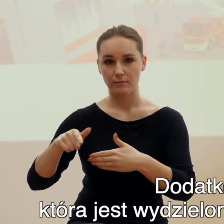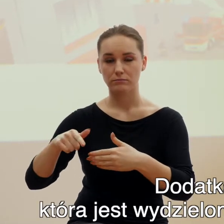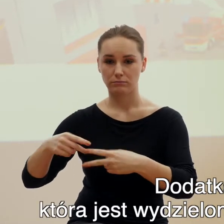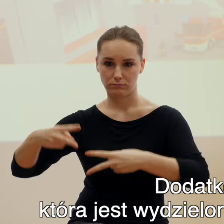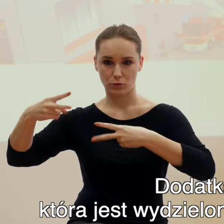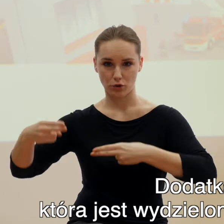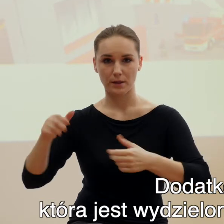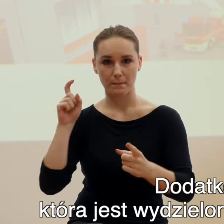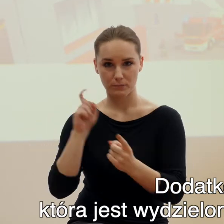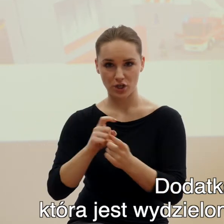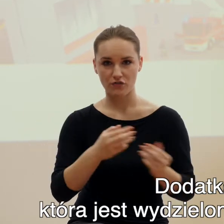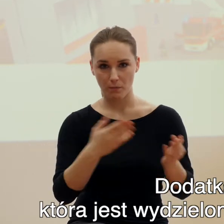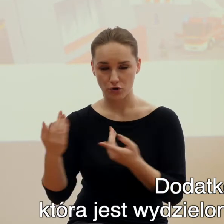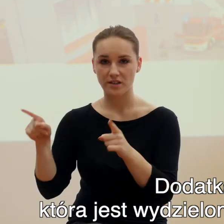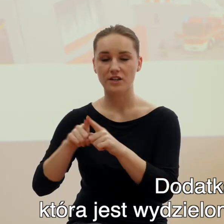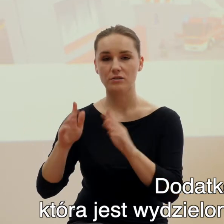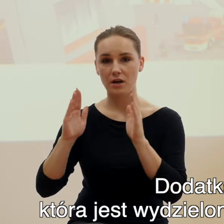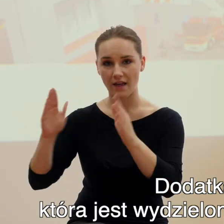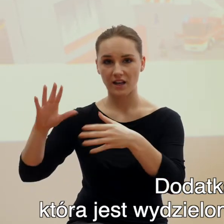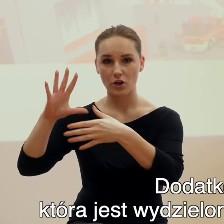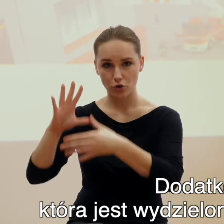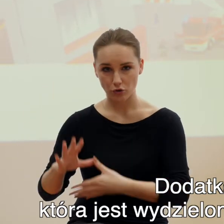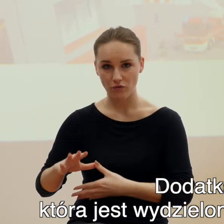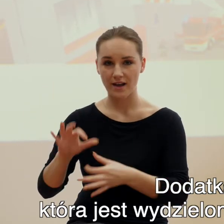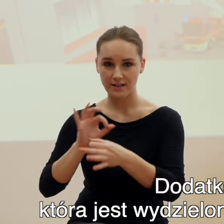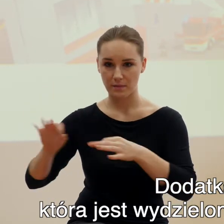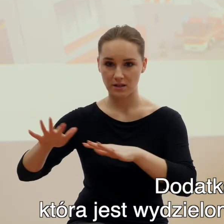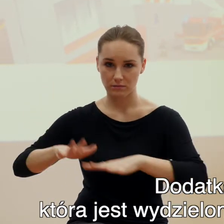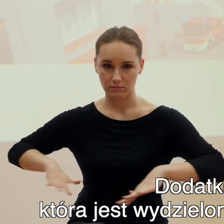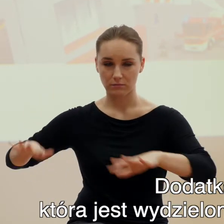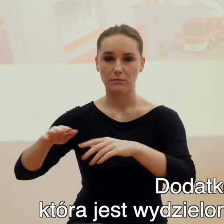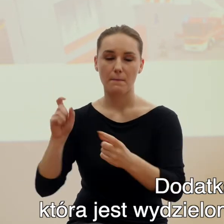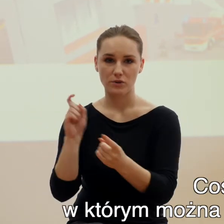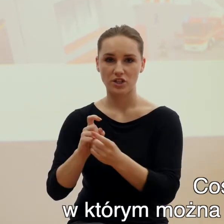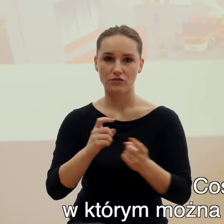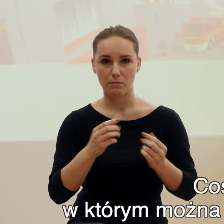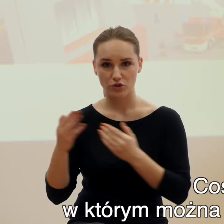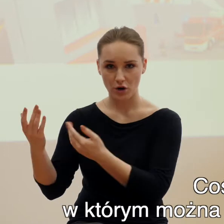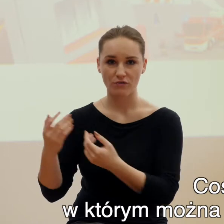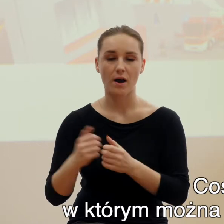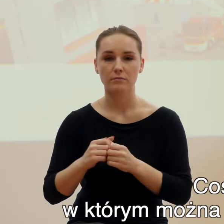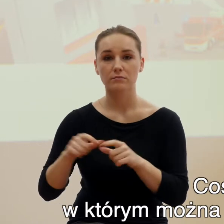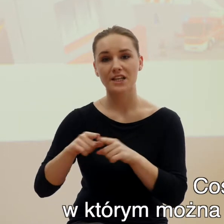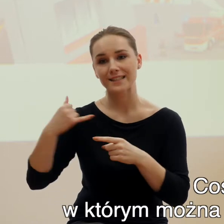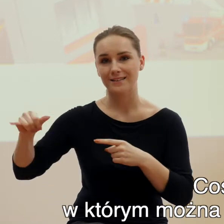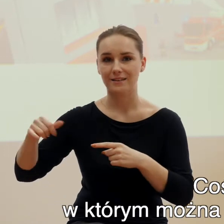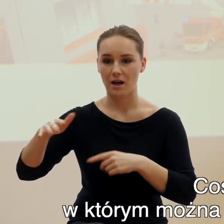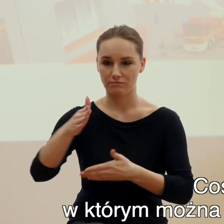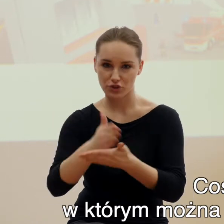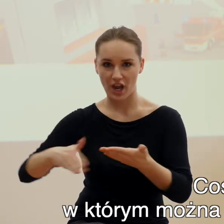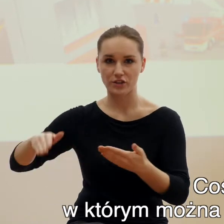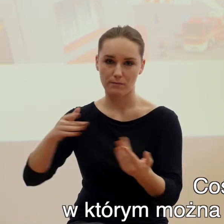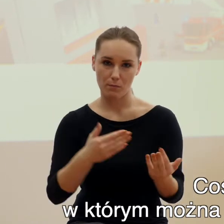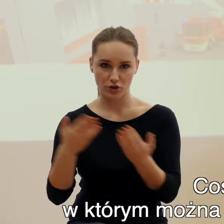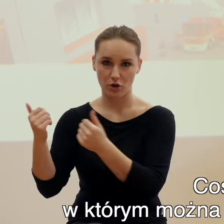klatce schodowej, która jest wydzielona pożarowo i oddymiana, inna strefa pożarowa, coś, co jest obszarem schronienia, w